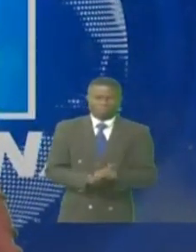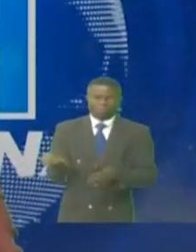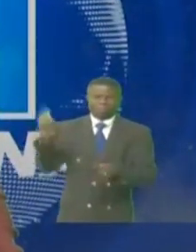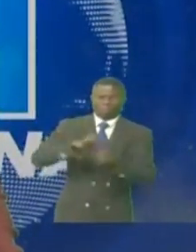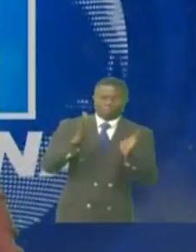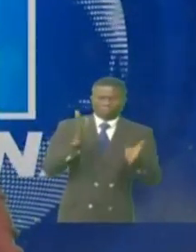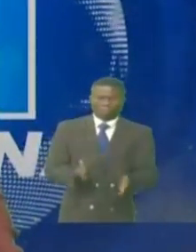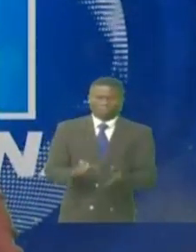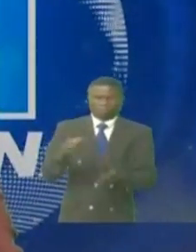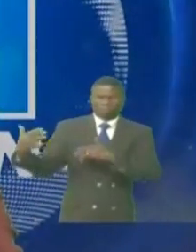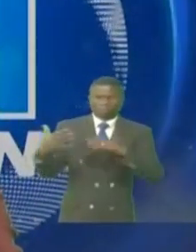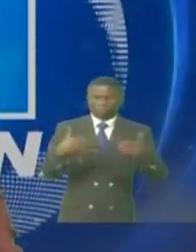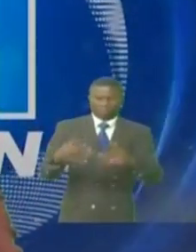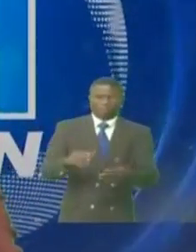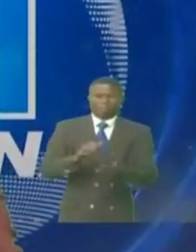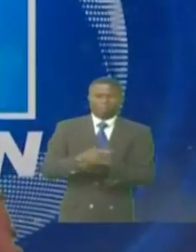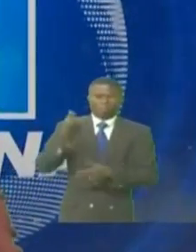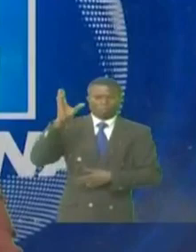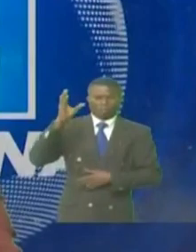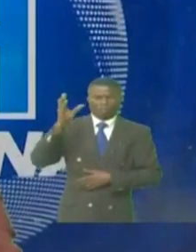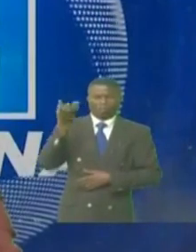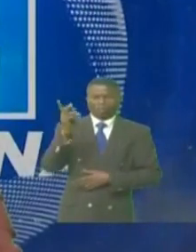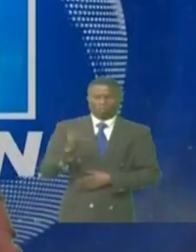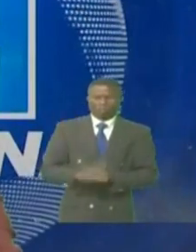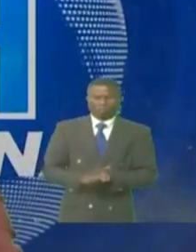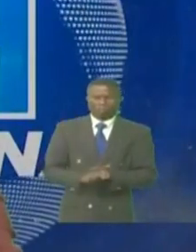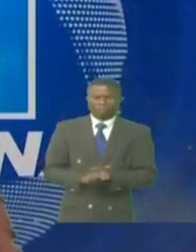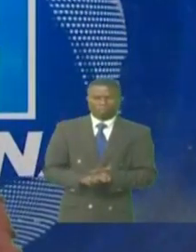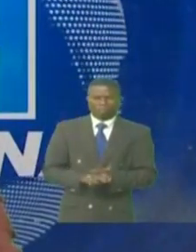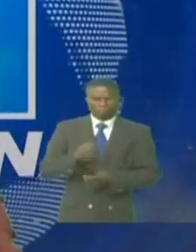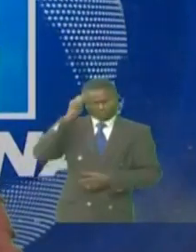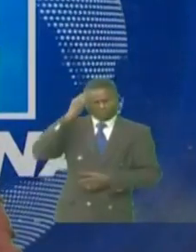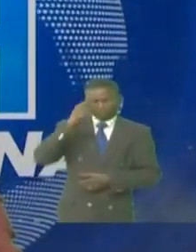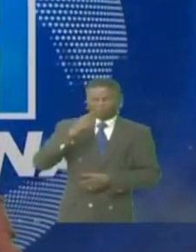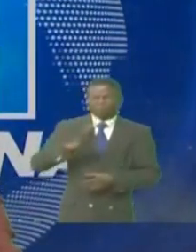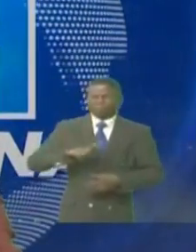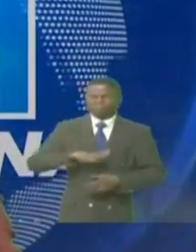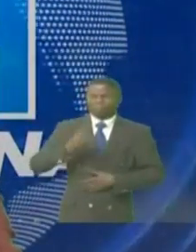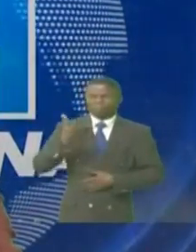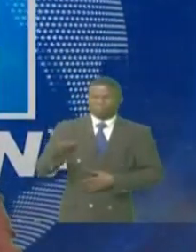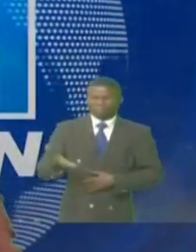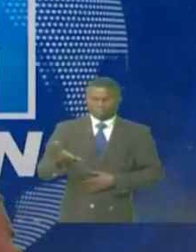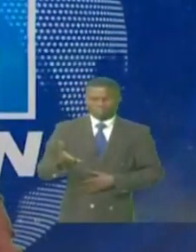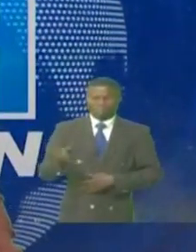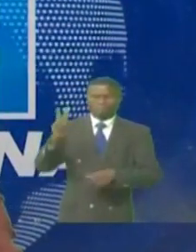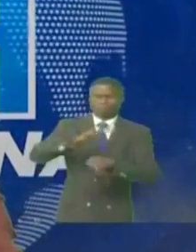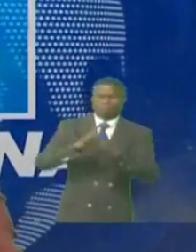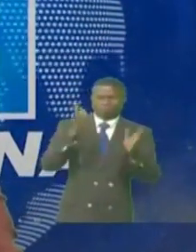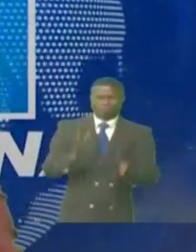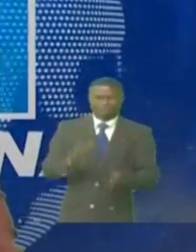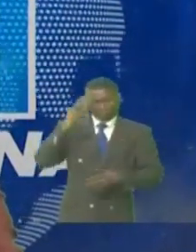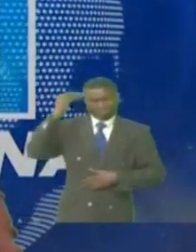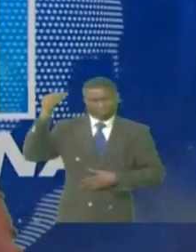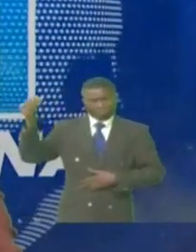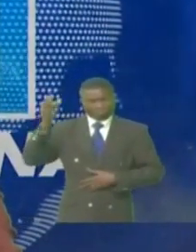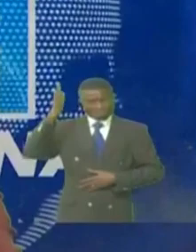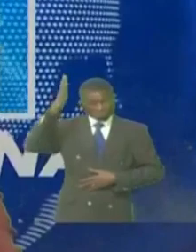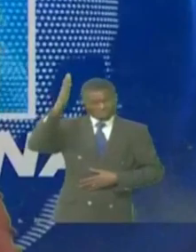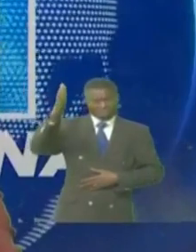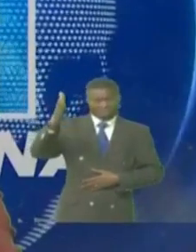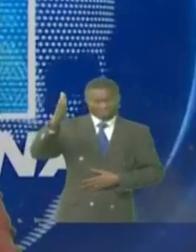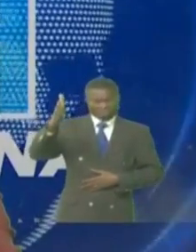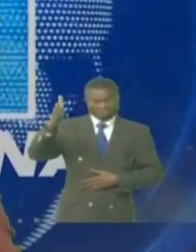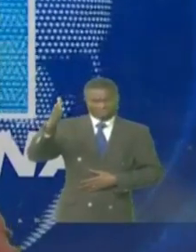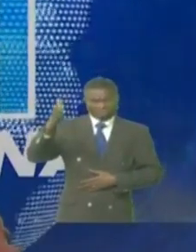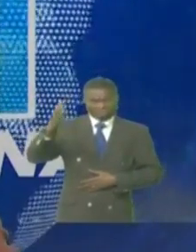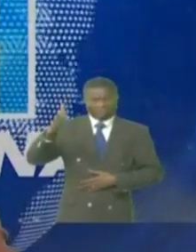Des atrocités de Kamuina Sapu gardent encore des souvenirs malheureux. Ces victimes espèrent un jour connaître